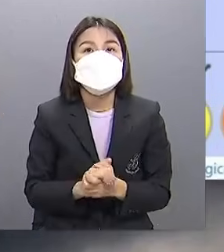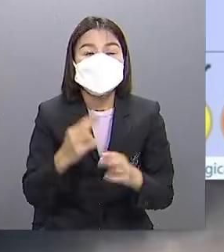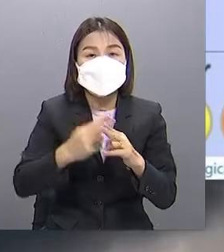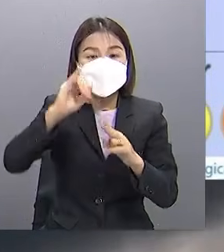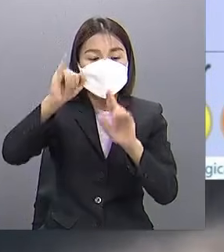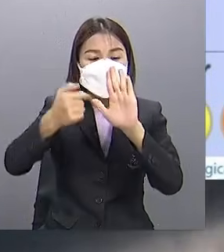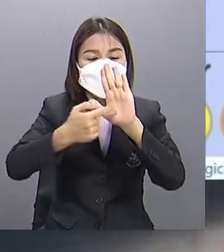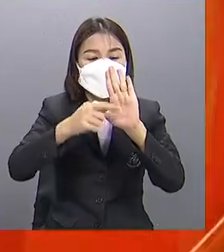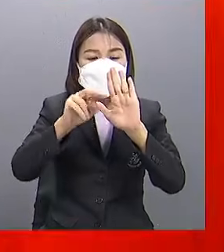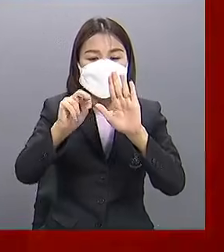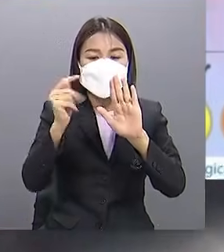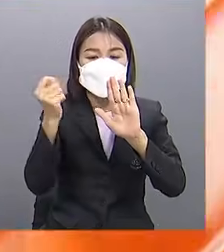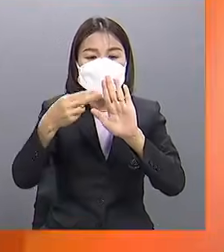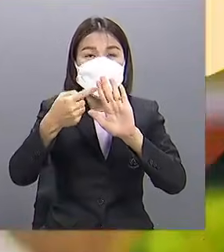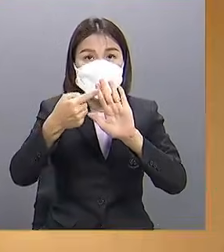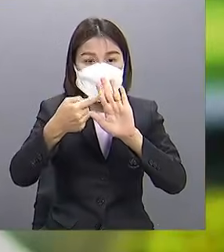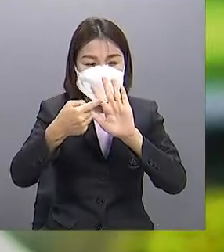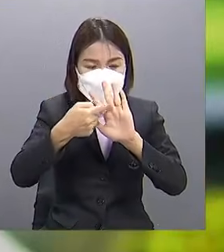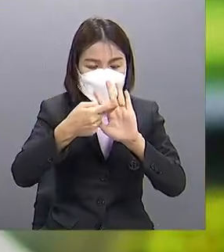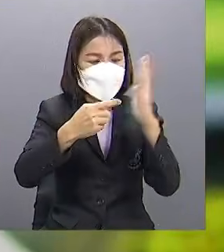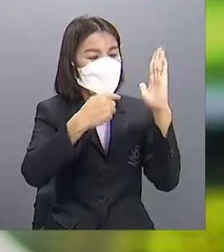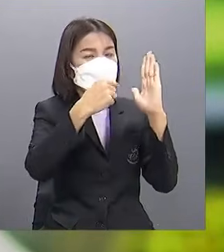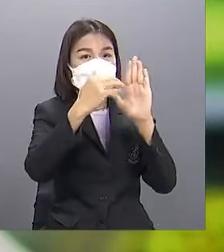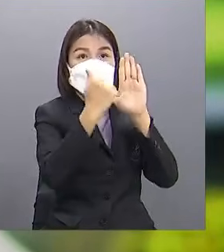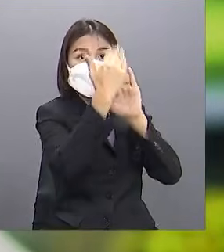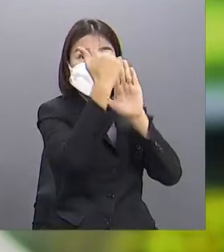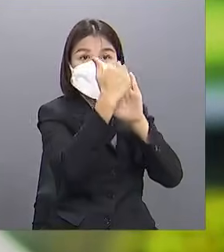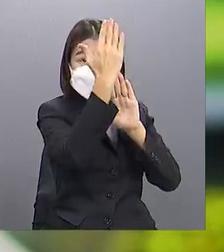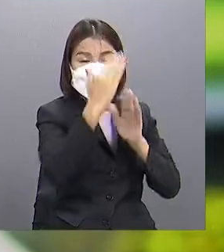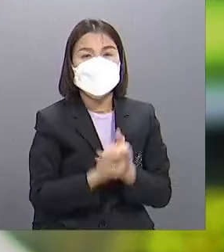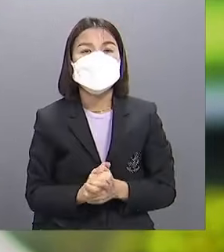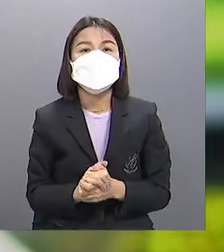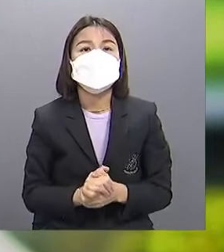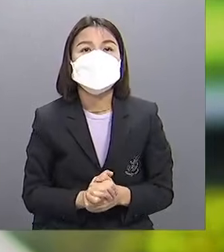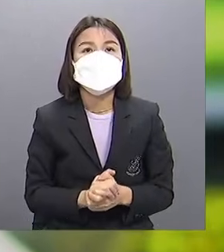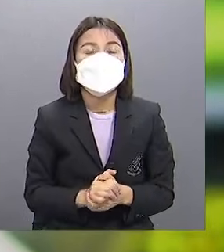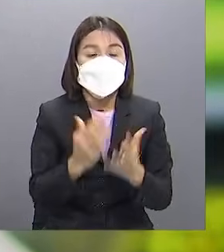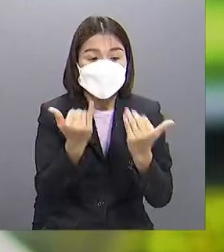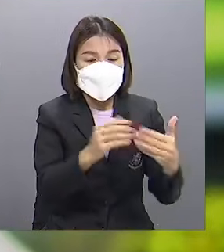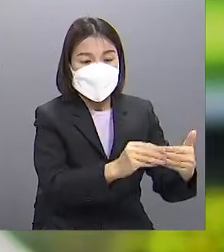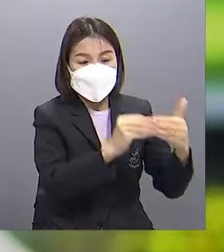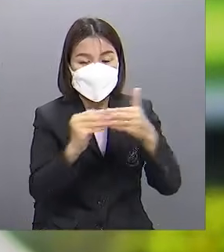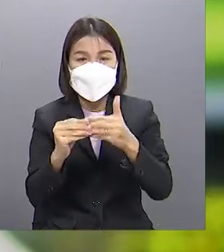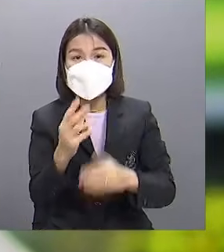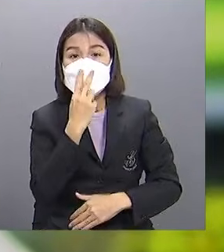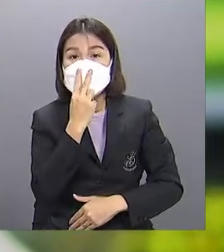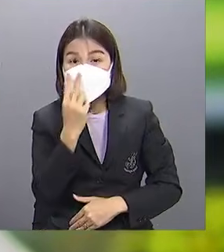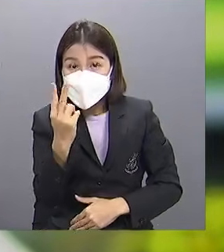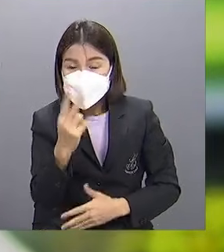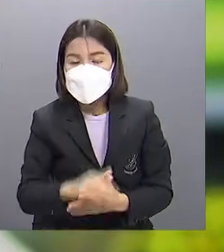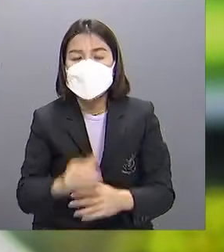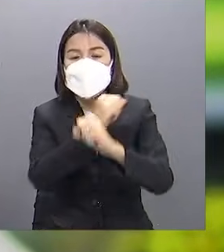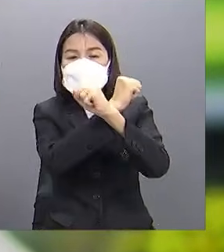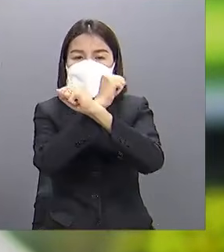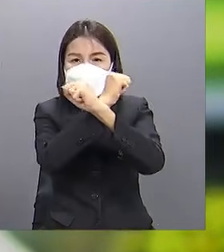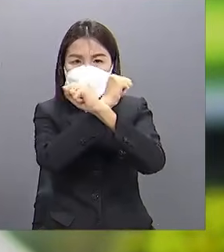ศเหนือและในช่วงนี้นะคะจะพาคุณผู้ชมไปเรียนรู้เพื่อลดความเสี่ยงในการเกิดภัยพิบัติทุกรูป